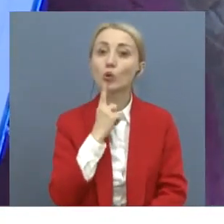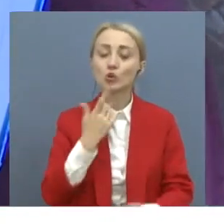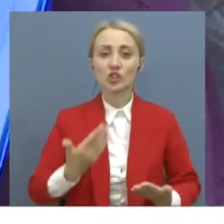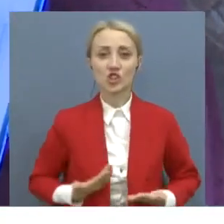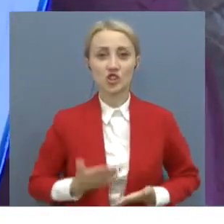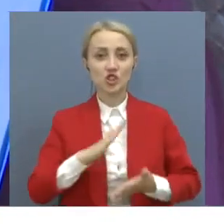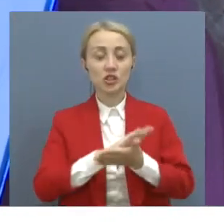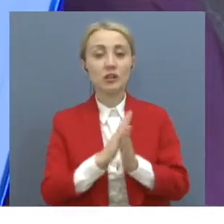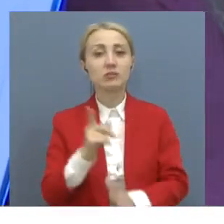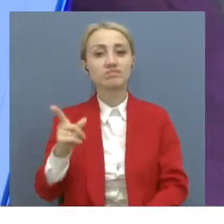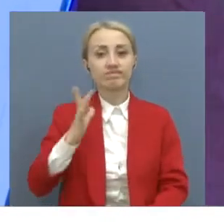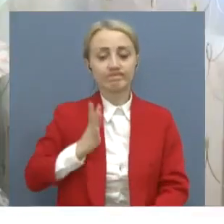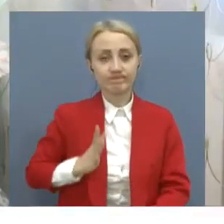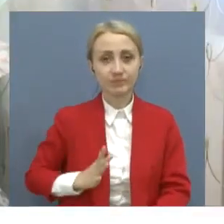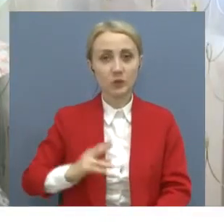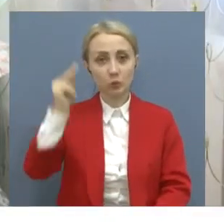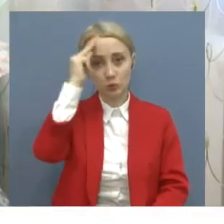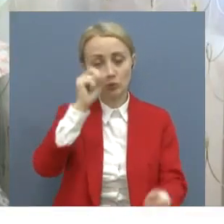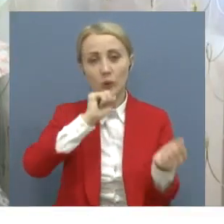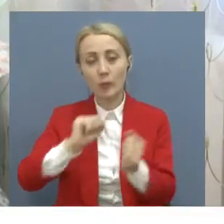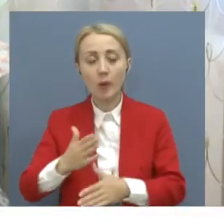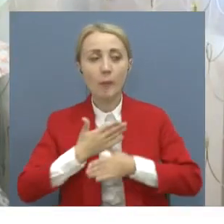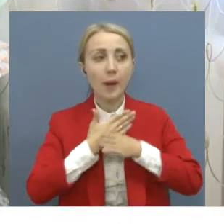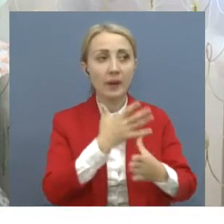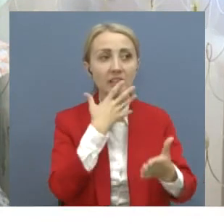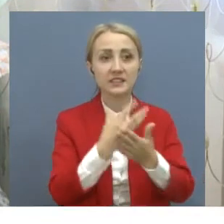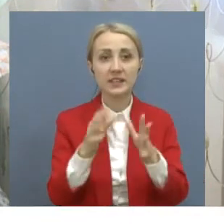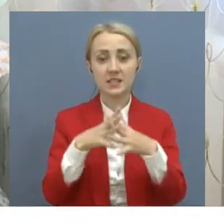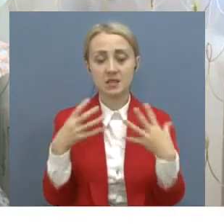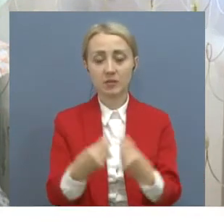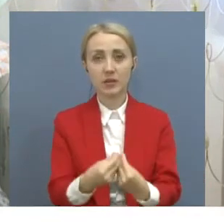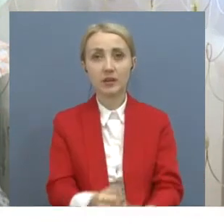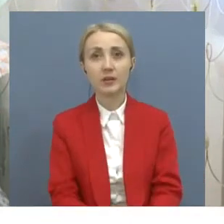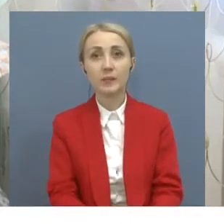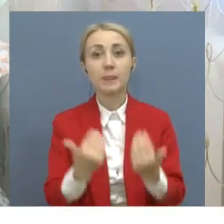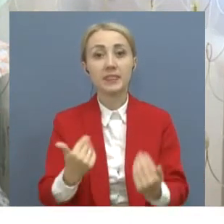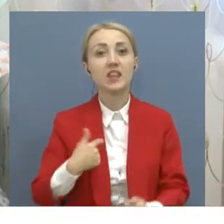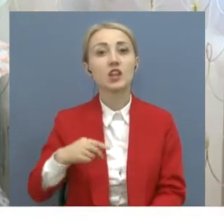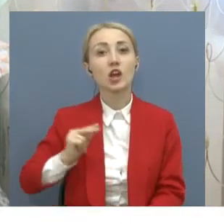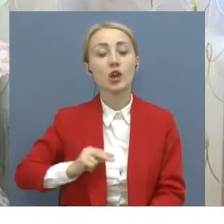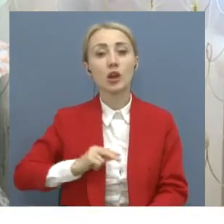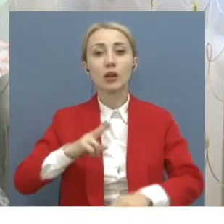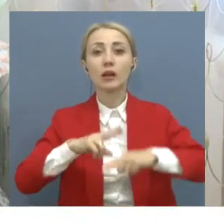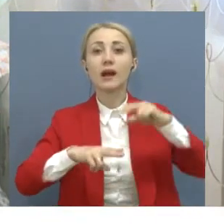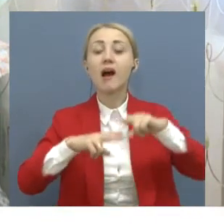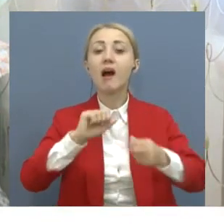мойнына тауқымет қамытын ерте кигізді. Оқудан бас тартып жұмысқа шыққан. Бір жыл сонда жұмыс істеп